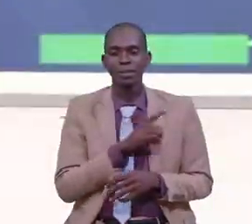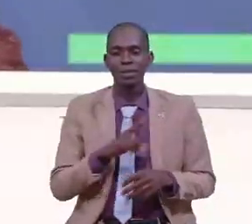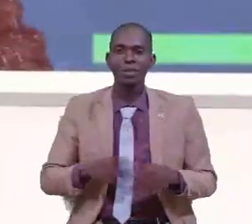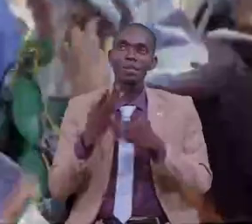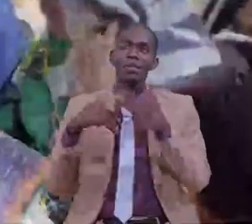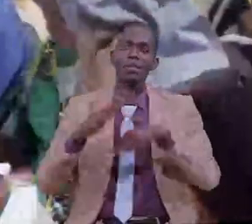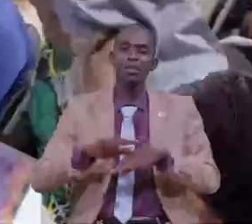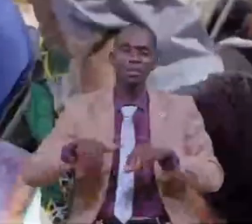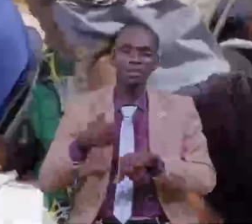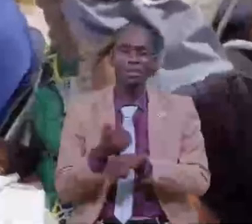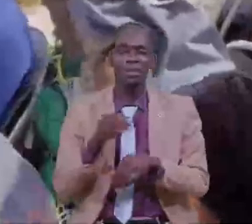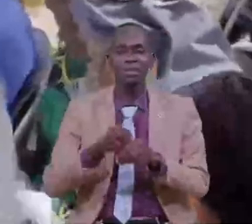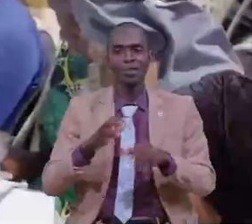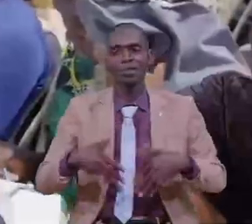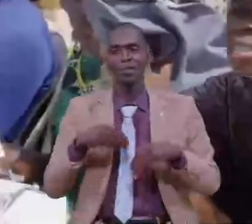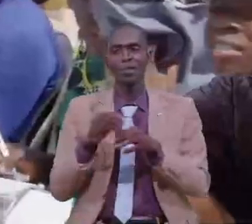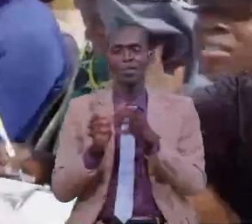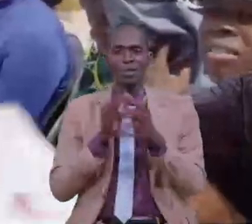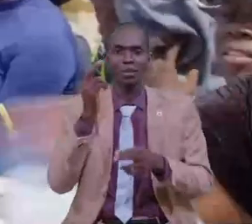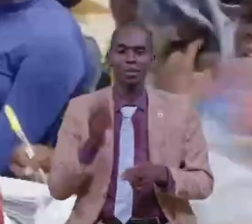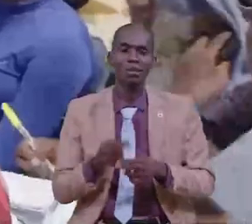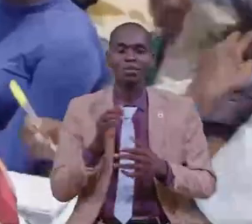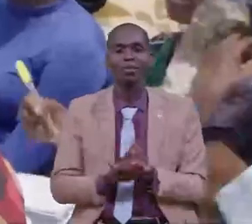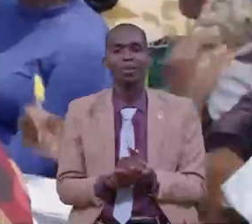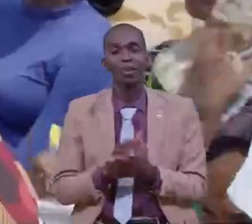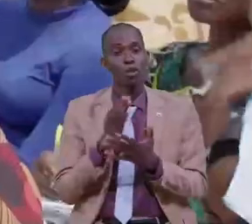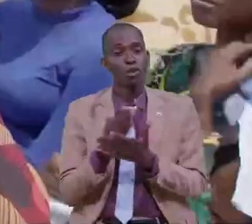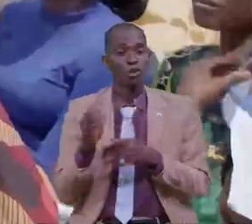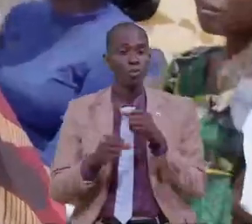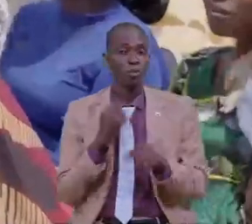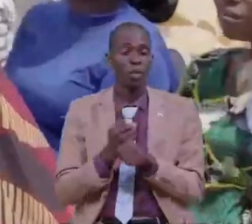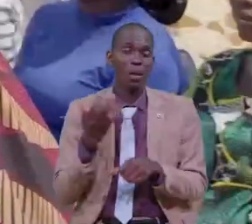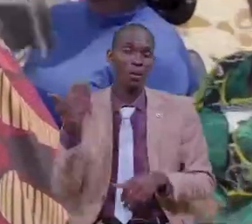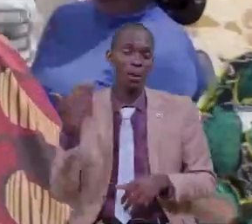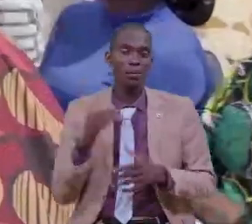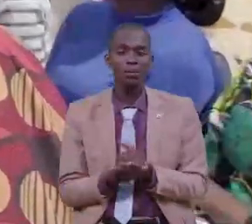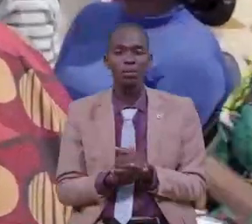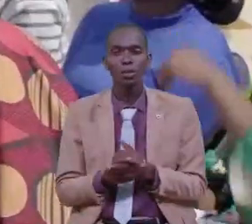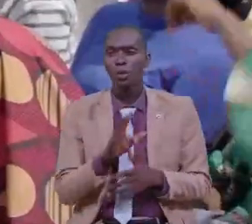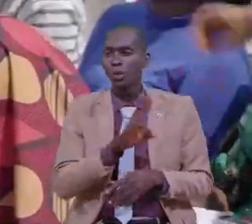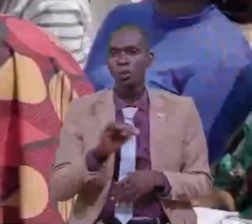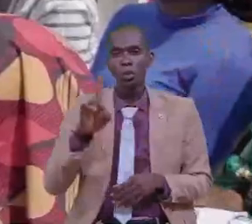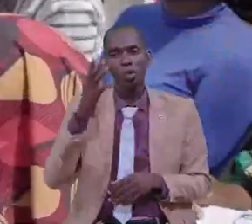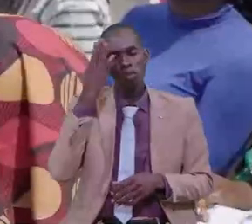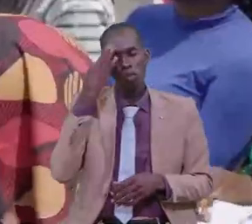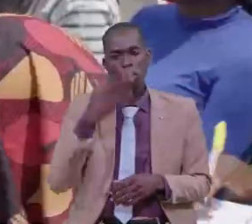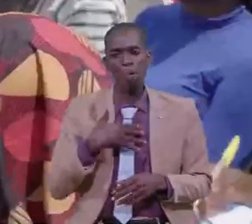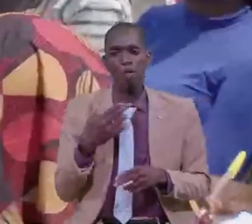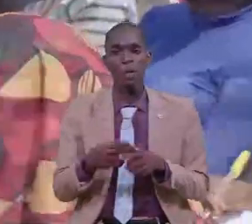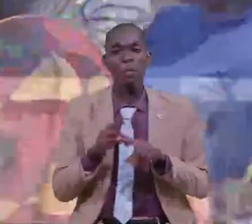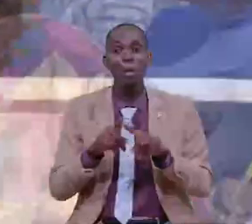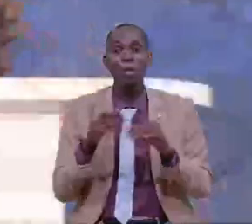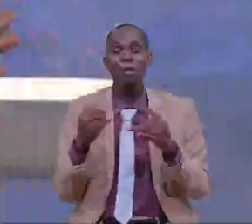Le Seigneur du ciel le confirme dans ta vie au nom de Jésus. Il y a de cela quelques années, personne ne connaissait mon